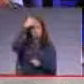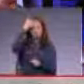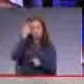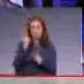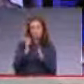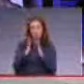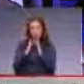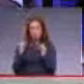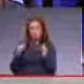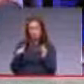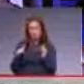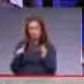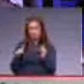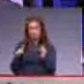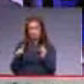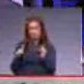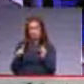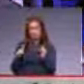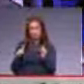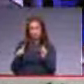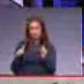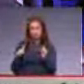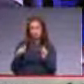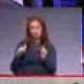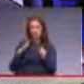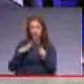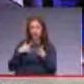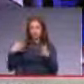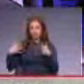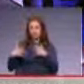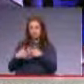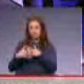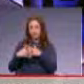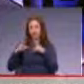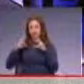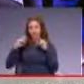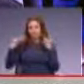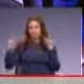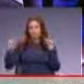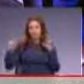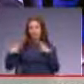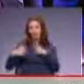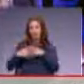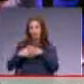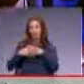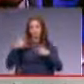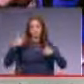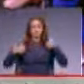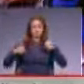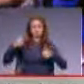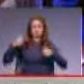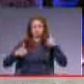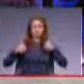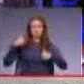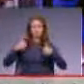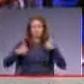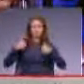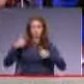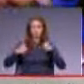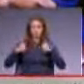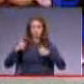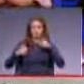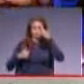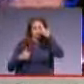المصري اللبناني ده ممكن يكون بيرد على او يقدر ينافس الدراما التركيه، خصوصا ان خلي بالك الدراما التركيه بقت